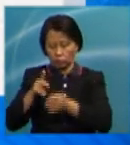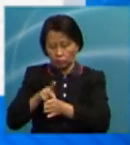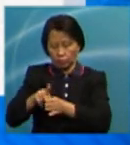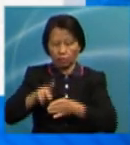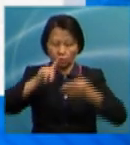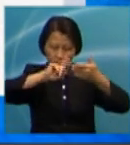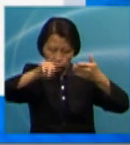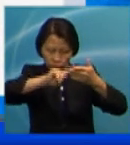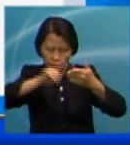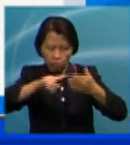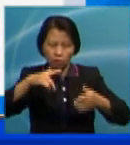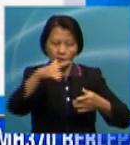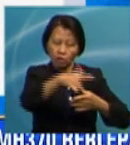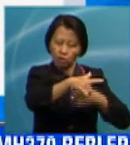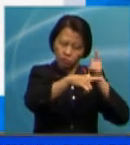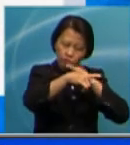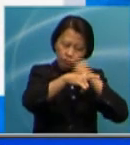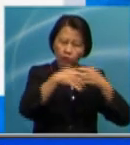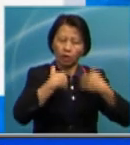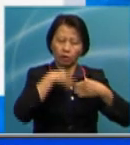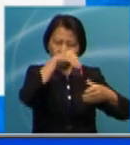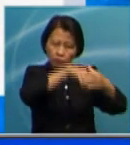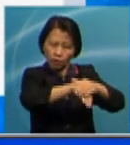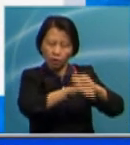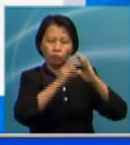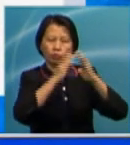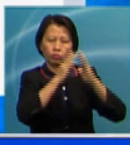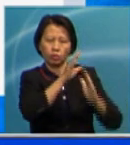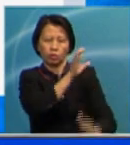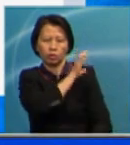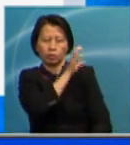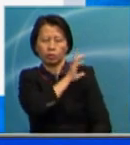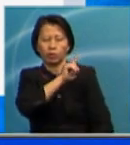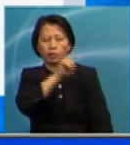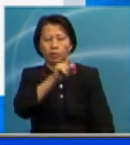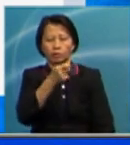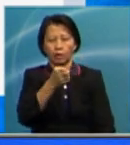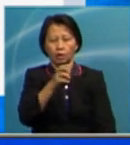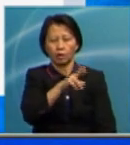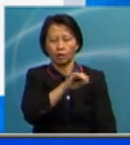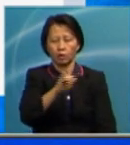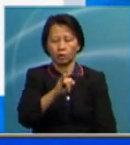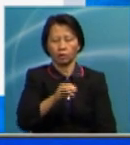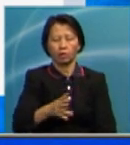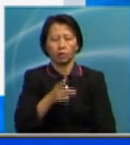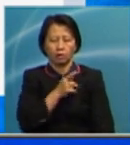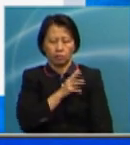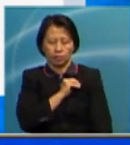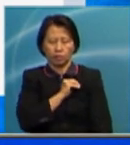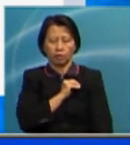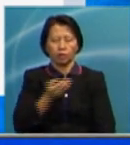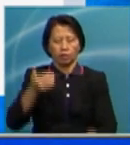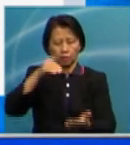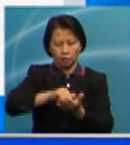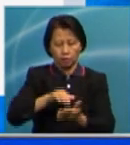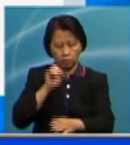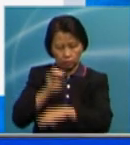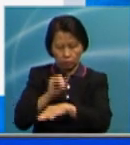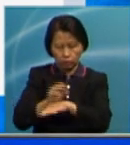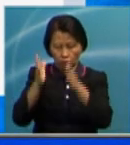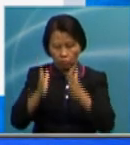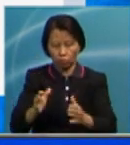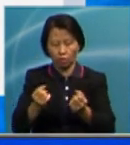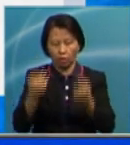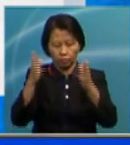memeriksa simulator penerbangan yang berada di dalam rumah Kapten sehari Kementerian pengangkutan sekali lagi menasihatkan orang ramai